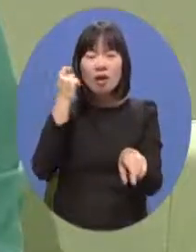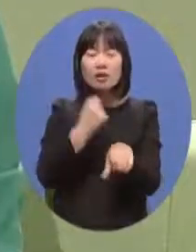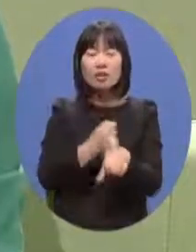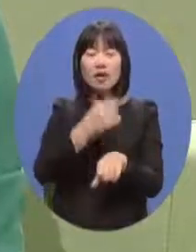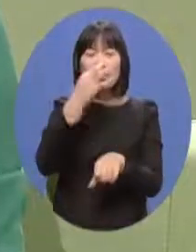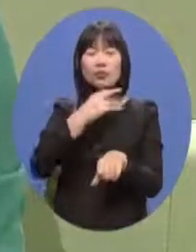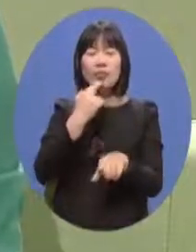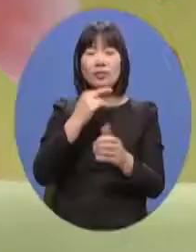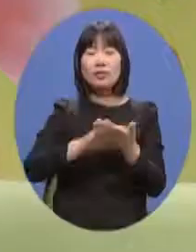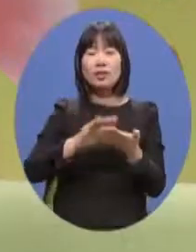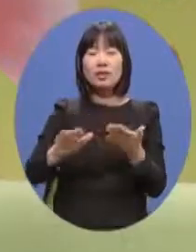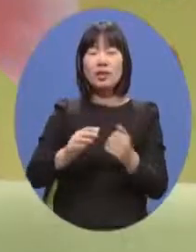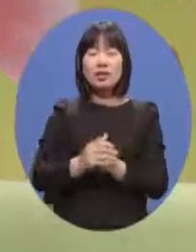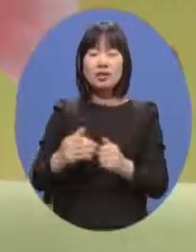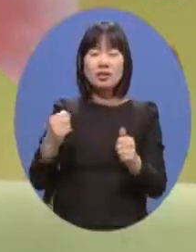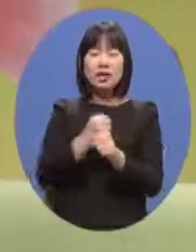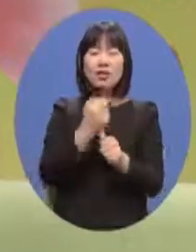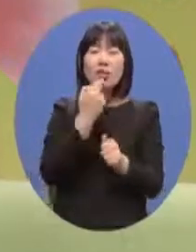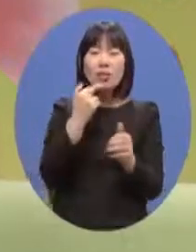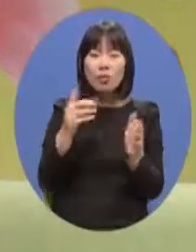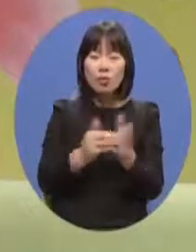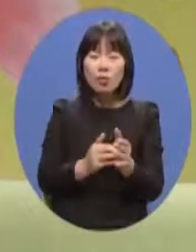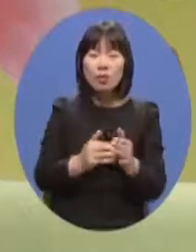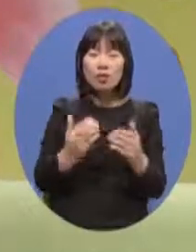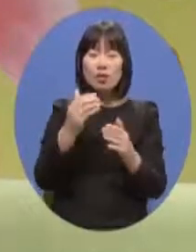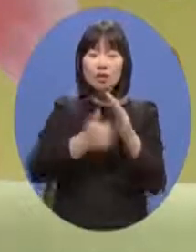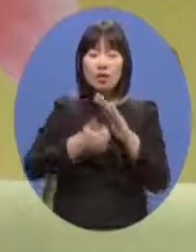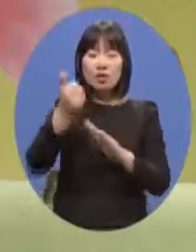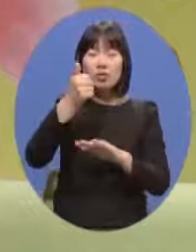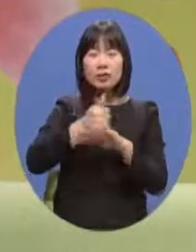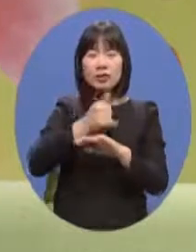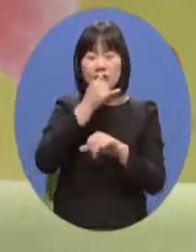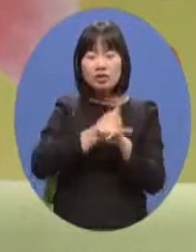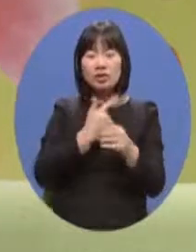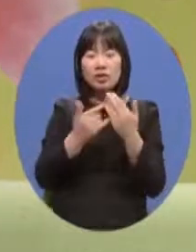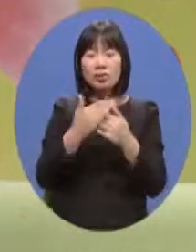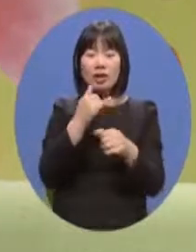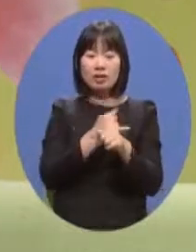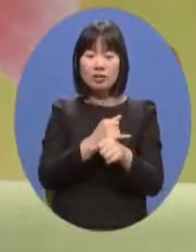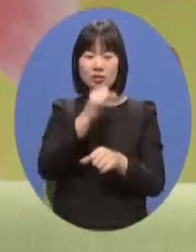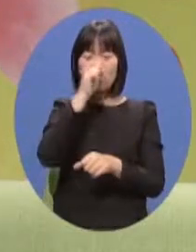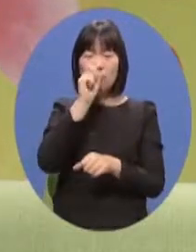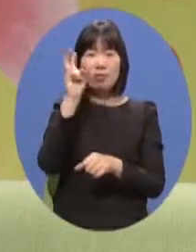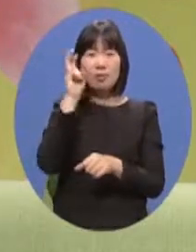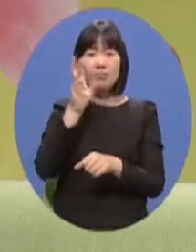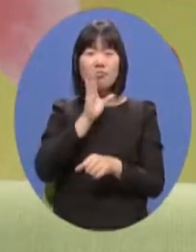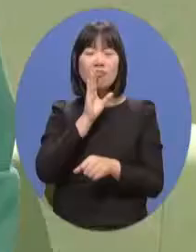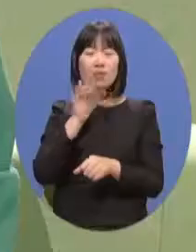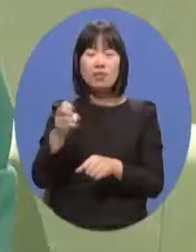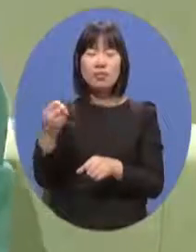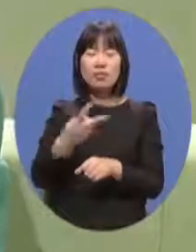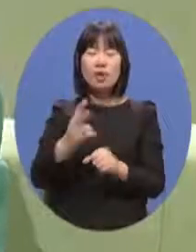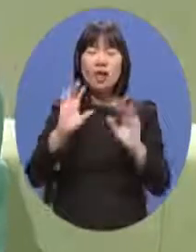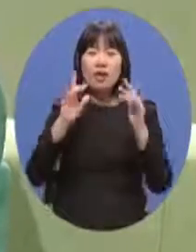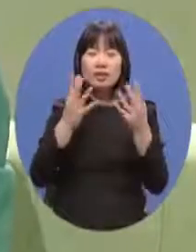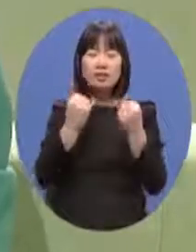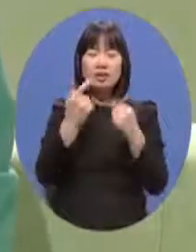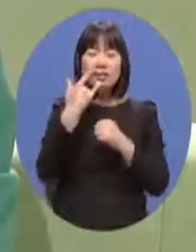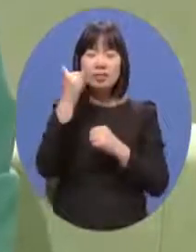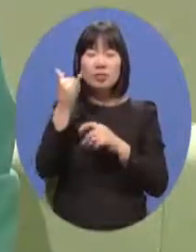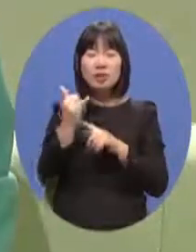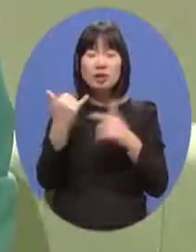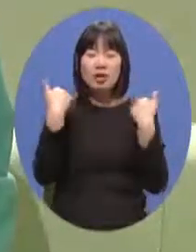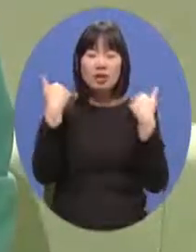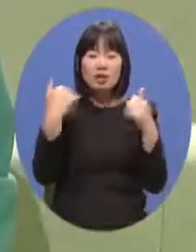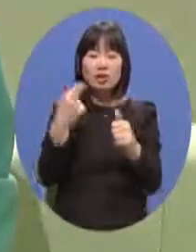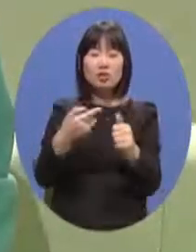소용이 없다라는 거죠. 때리지 않고도 성취할 수 있는 경험을 그렇죠. 좀 해보게 하는 게 예. 좋겠네요. 그리고 아이들, 많은 부모님들이